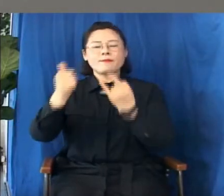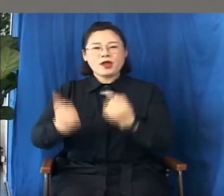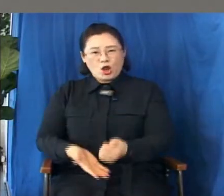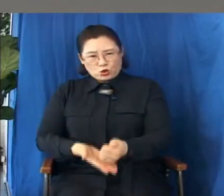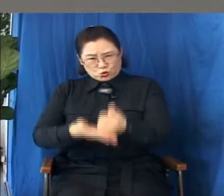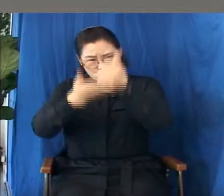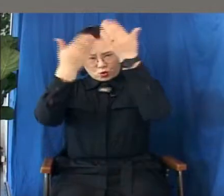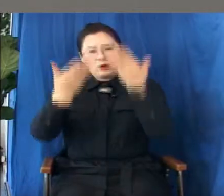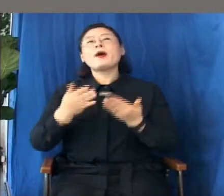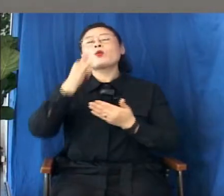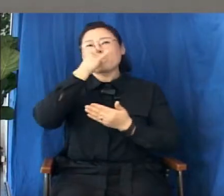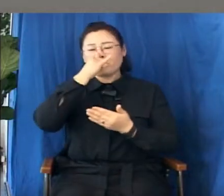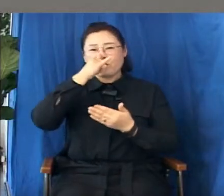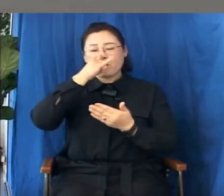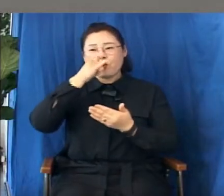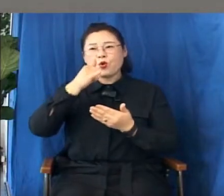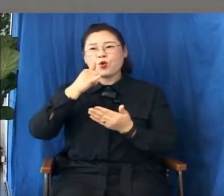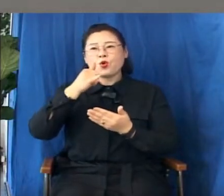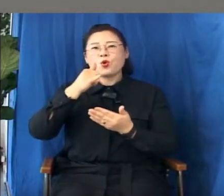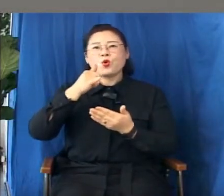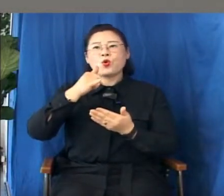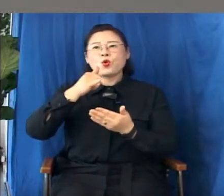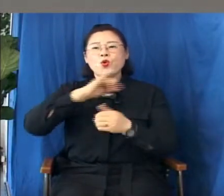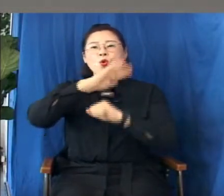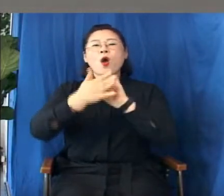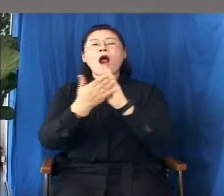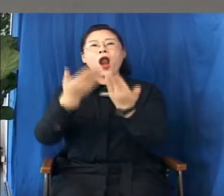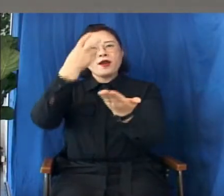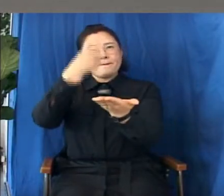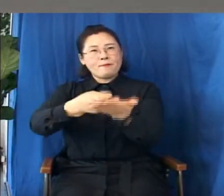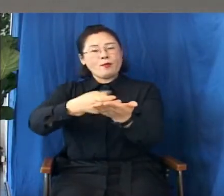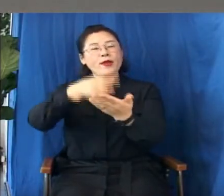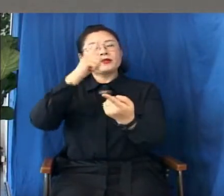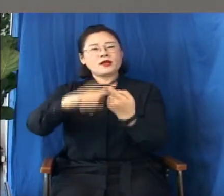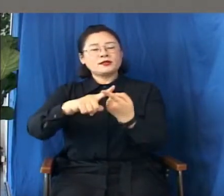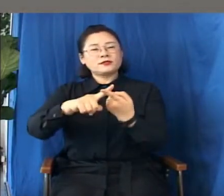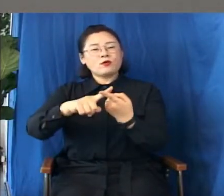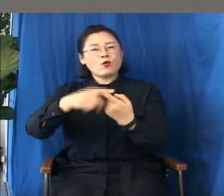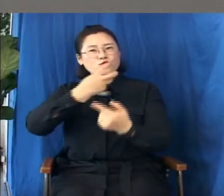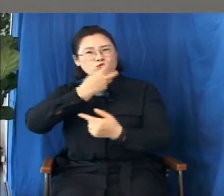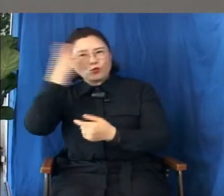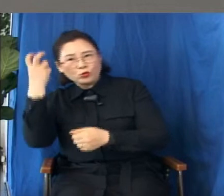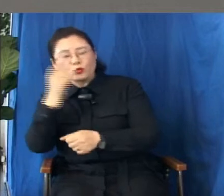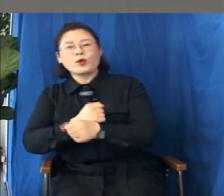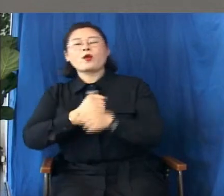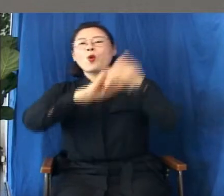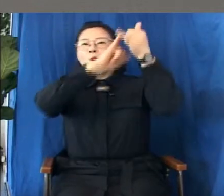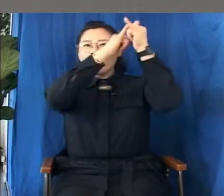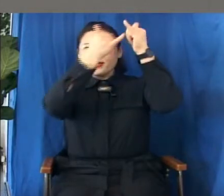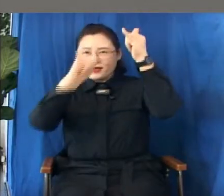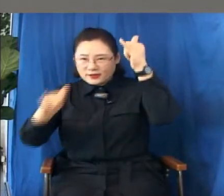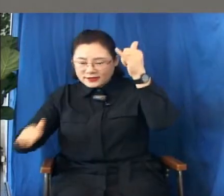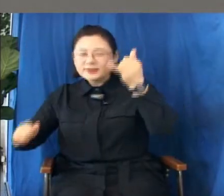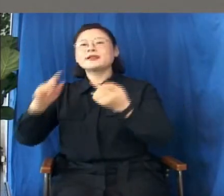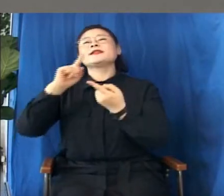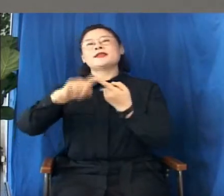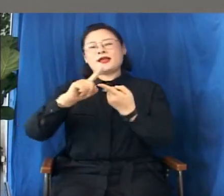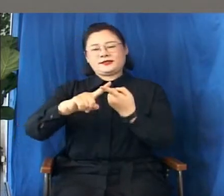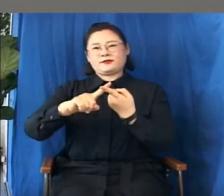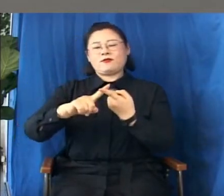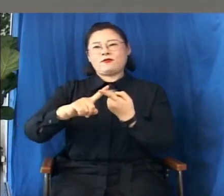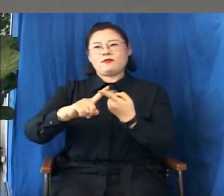존경받았고 율법에 대해서 박식했고 역사적인 근거를 들어서 이 사람들이